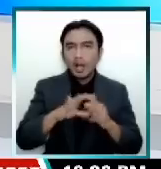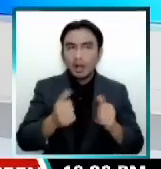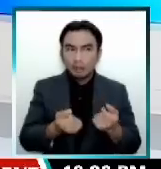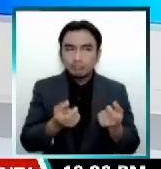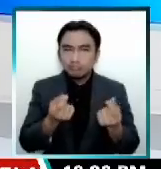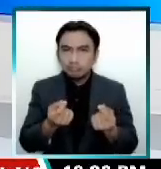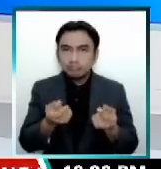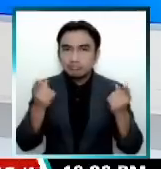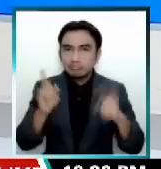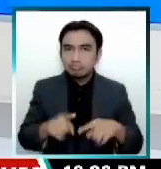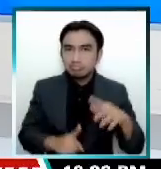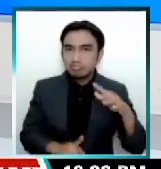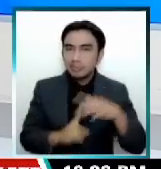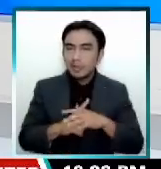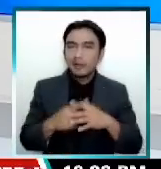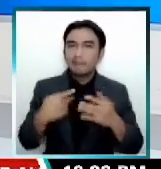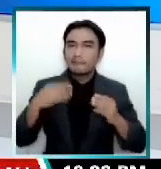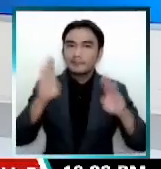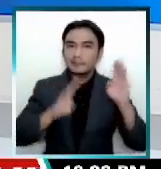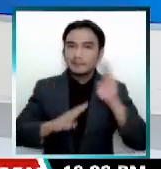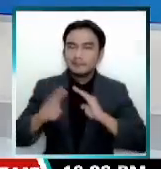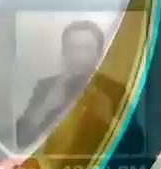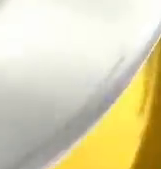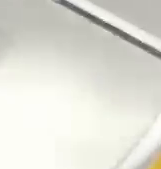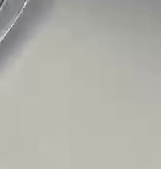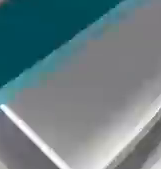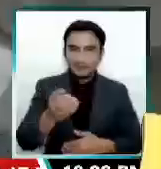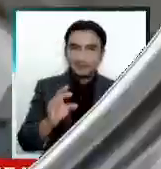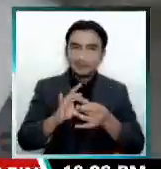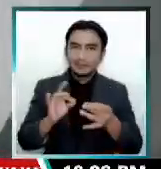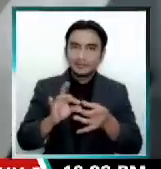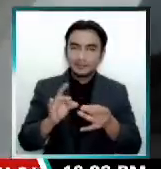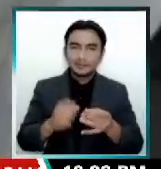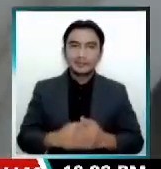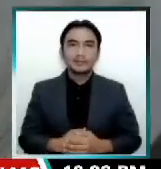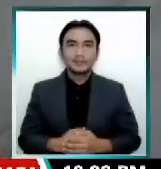sa supply ng beep card. Narito ang aking report.